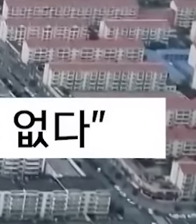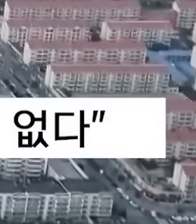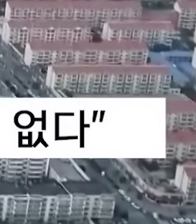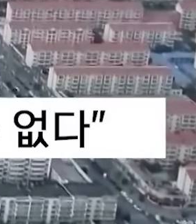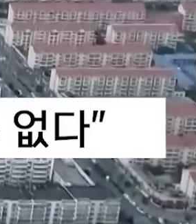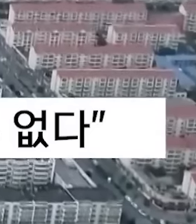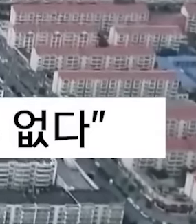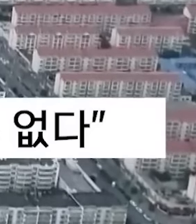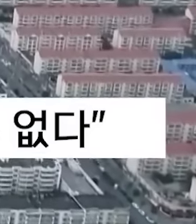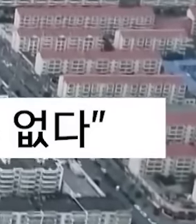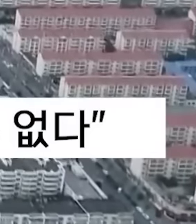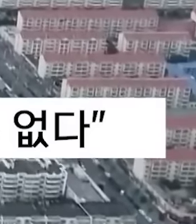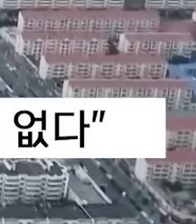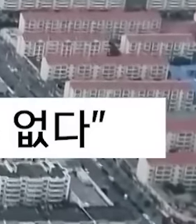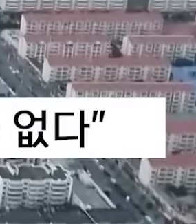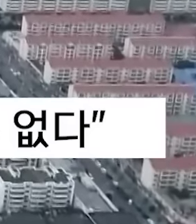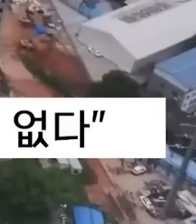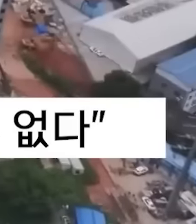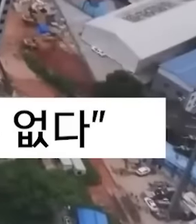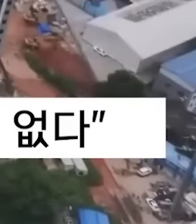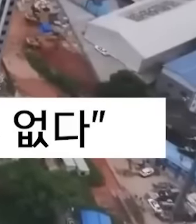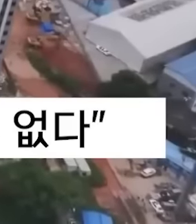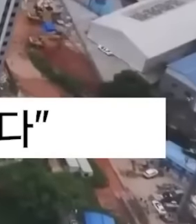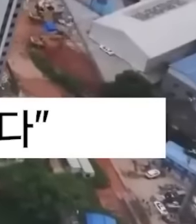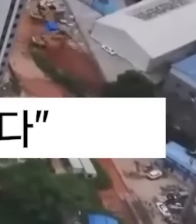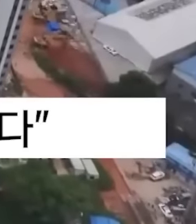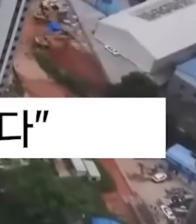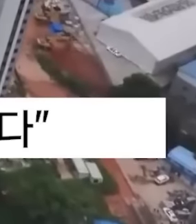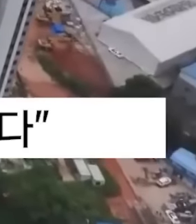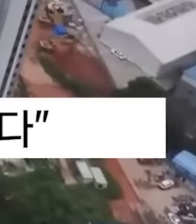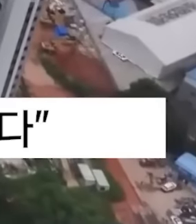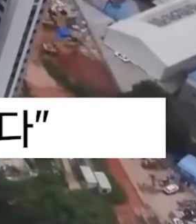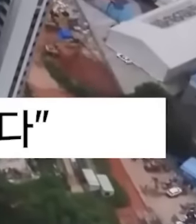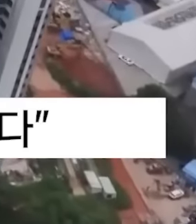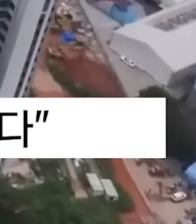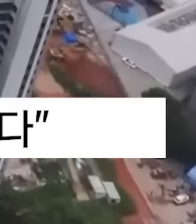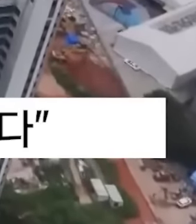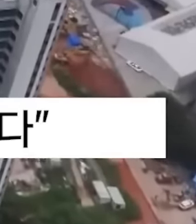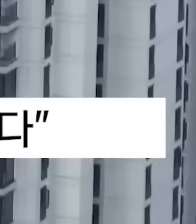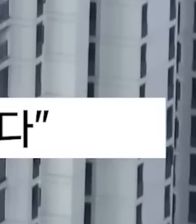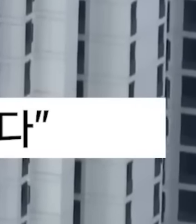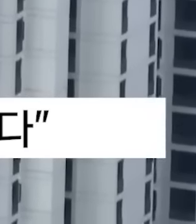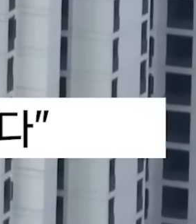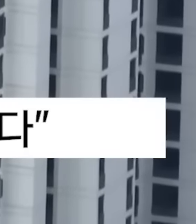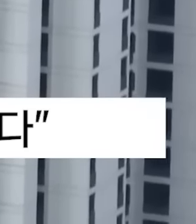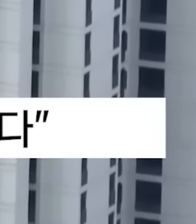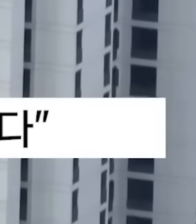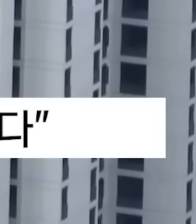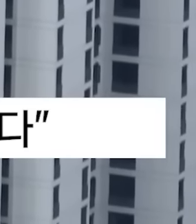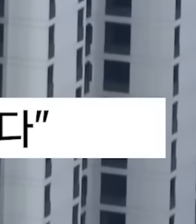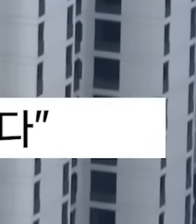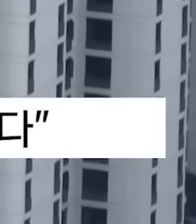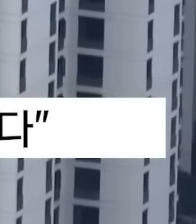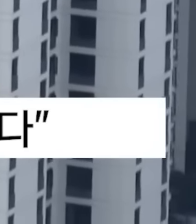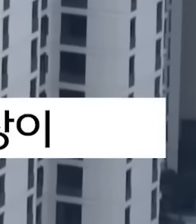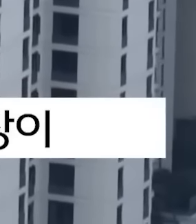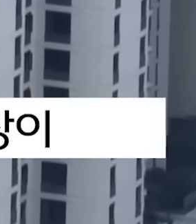공급과잉으로 빈집이 도대체 얼마나 되는지 알 수 없다 14억 인구를 모두 동원해도 빈집을 채울 수 없을